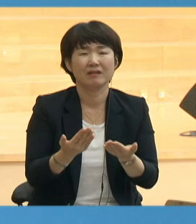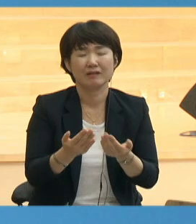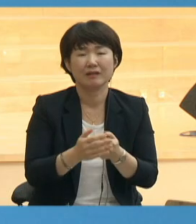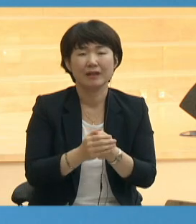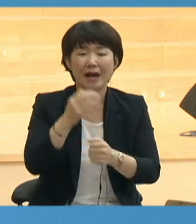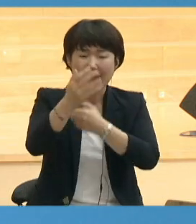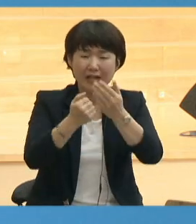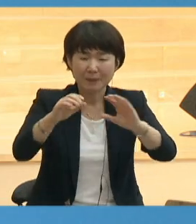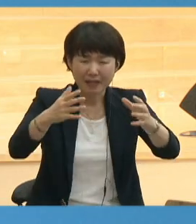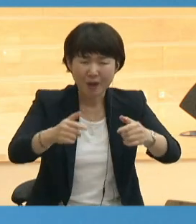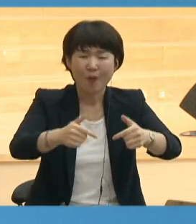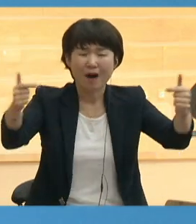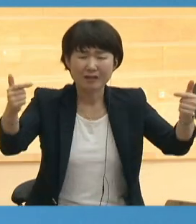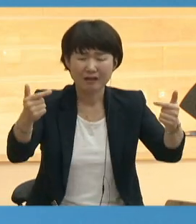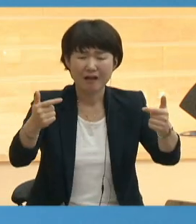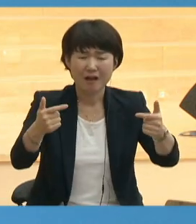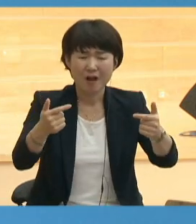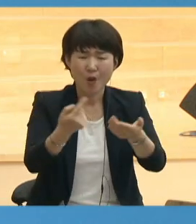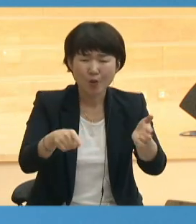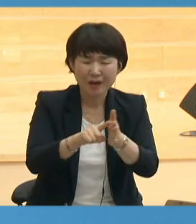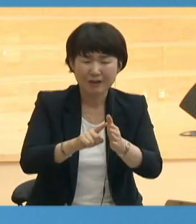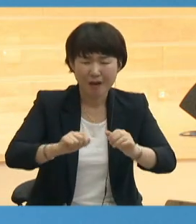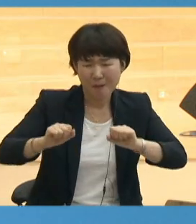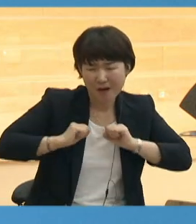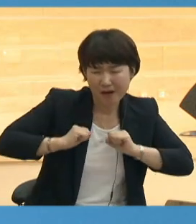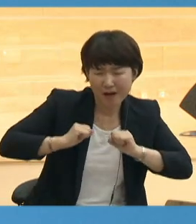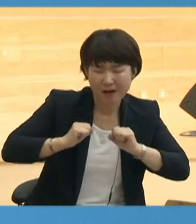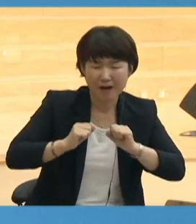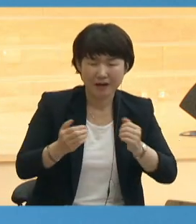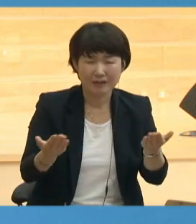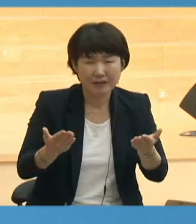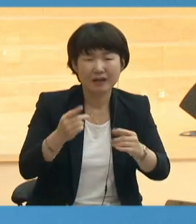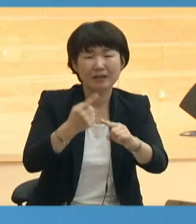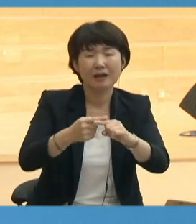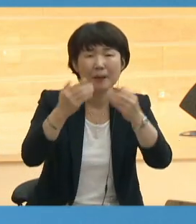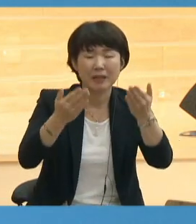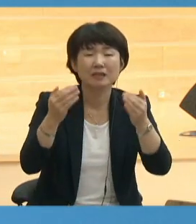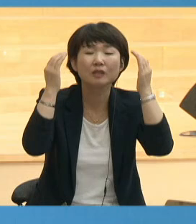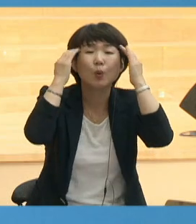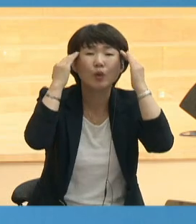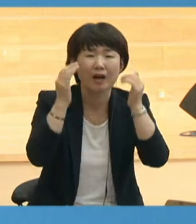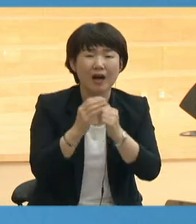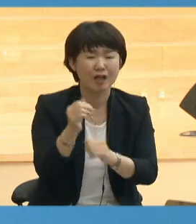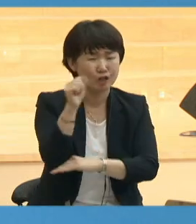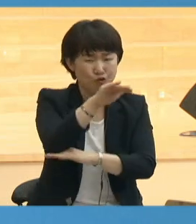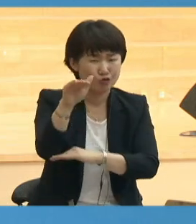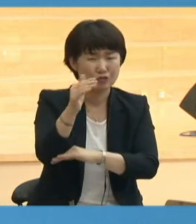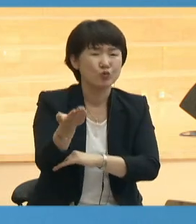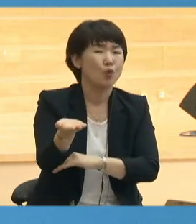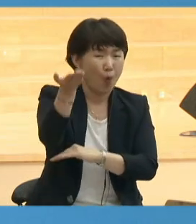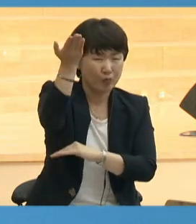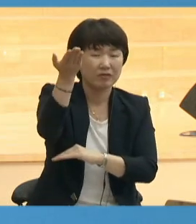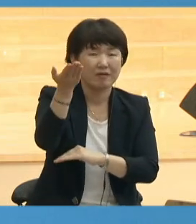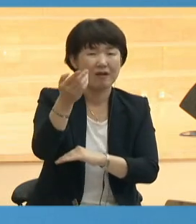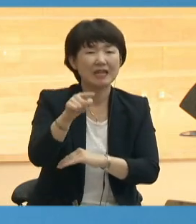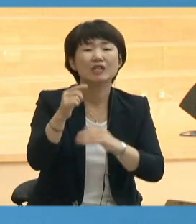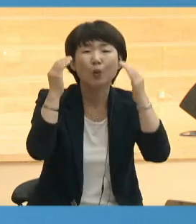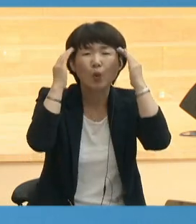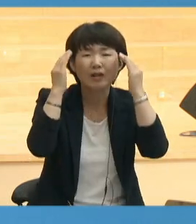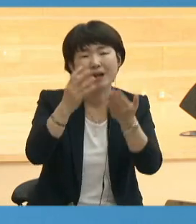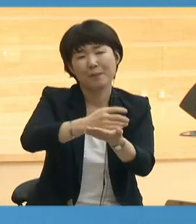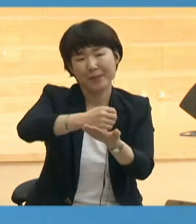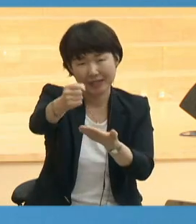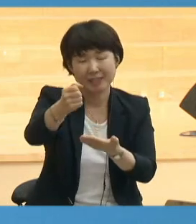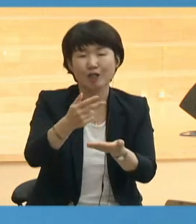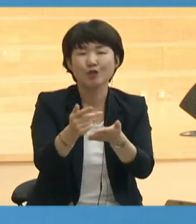확장 그 손을 해서 일하다가 받는 고는 수준 높은 고난 이거 받을 수 있기를